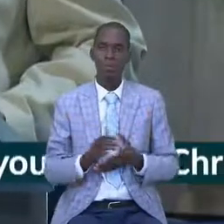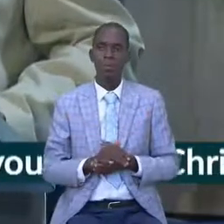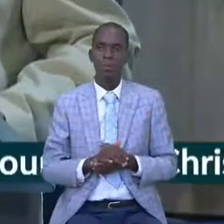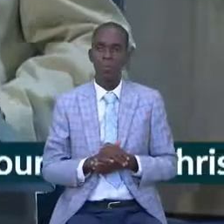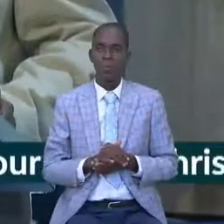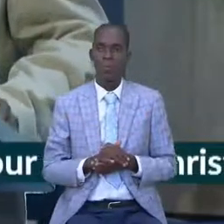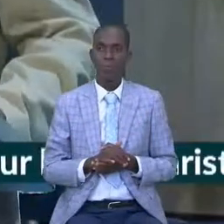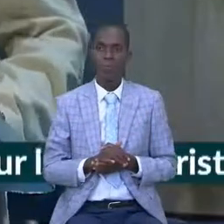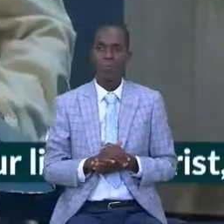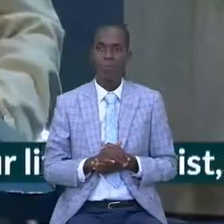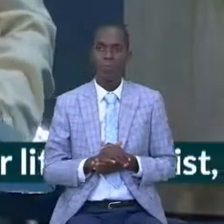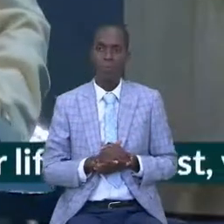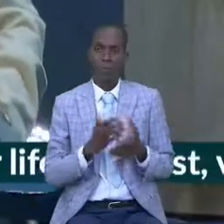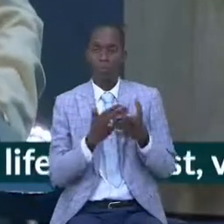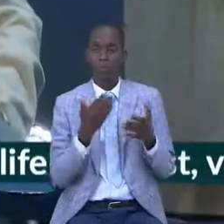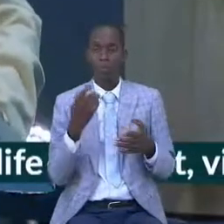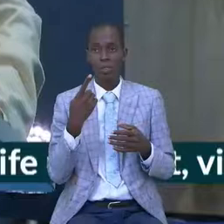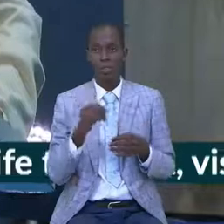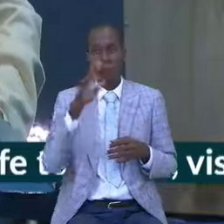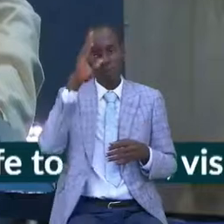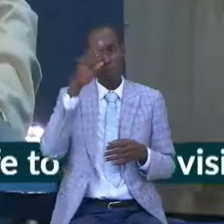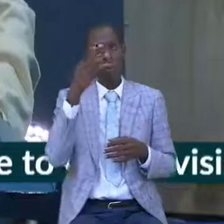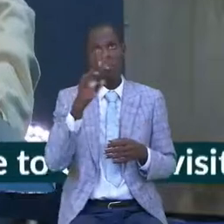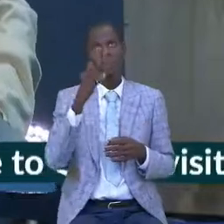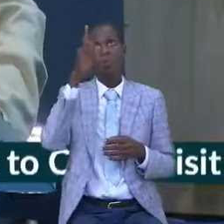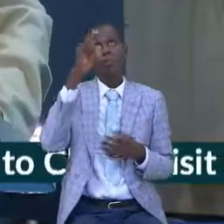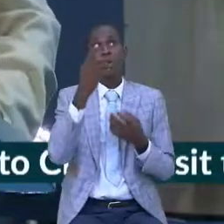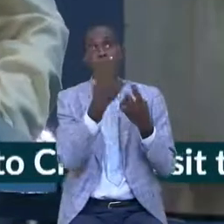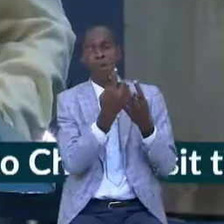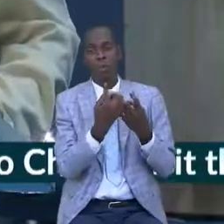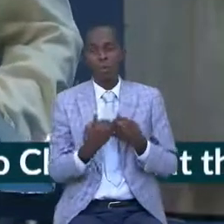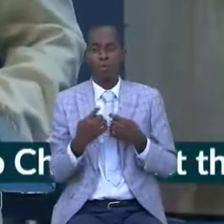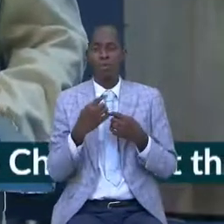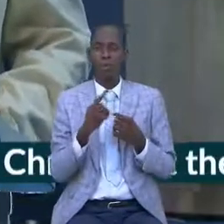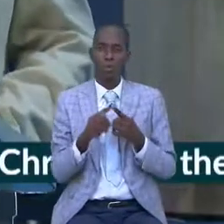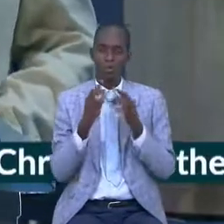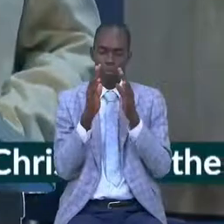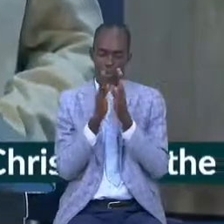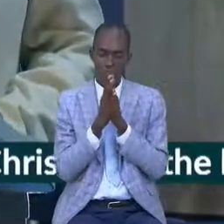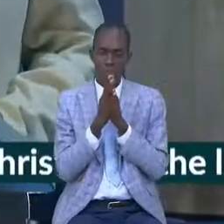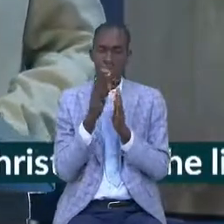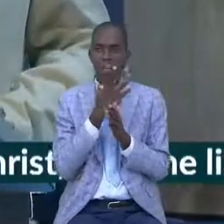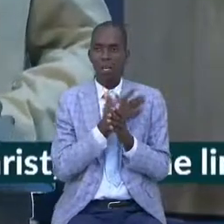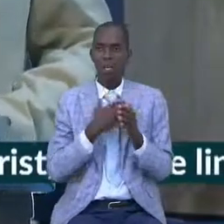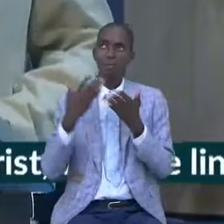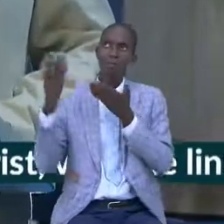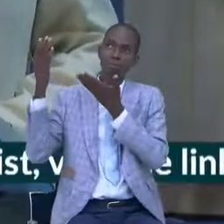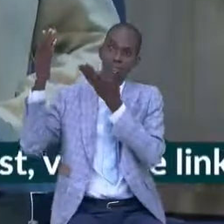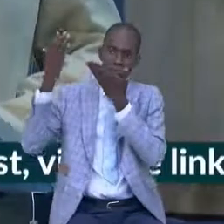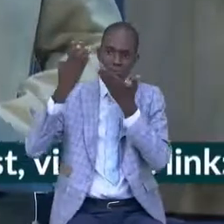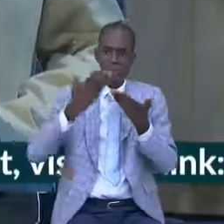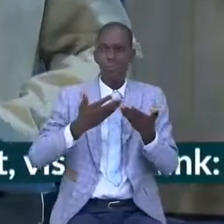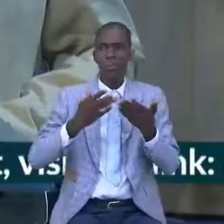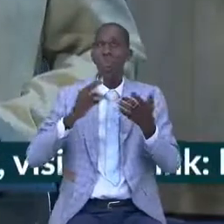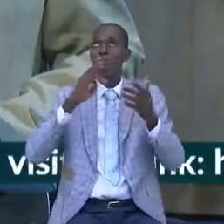prient, cherchent la face de Dieu et qu'ils présentent leurs